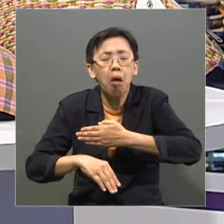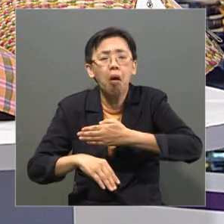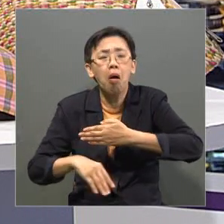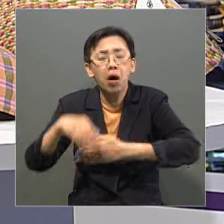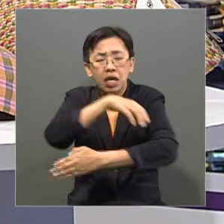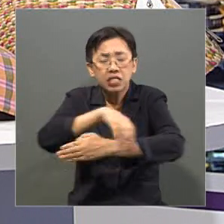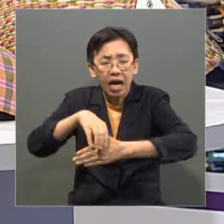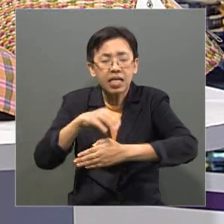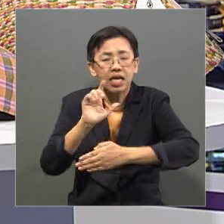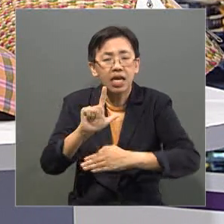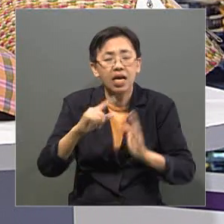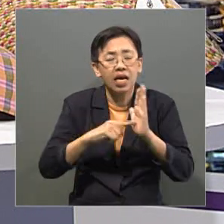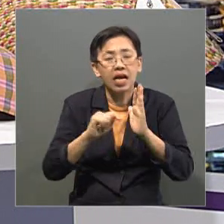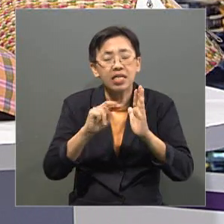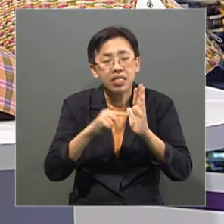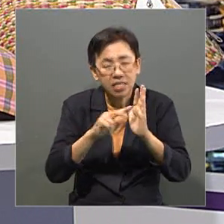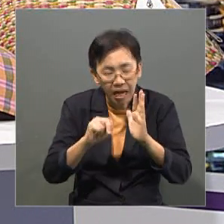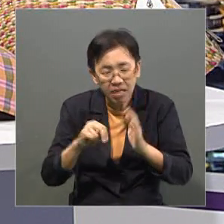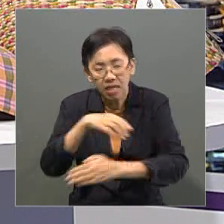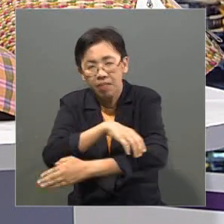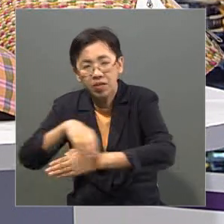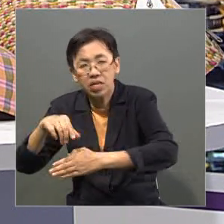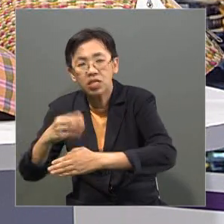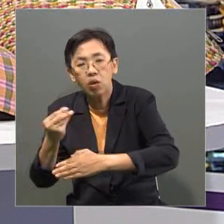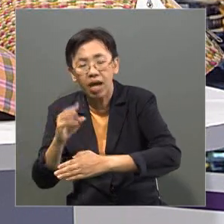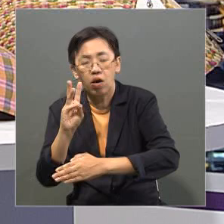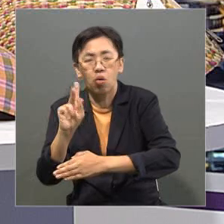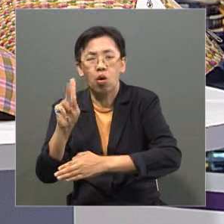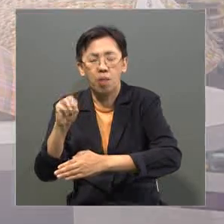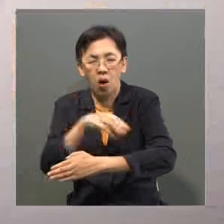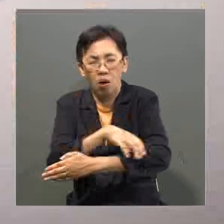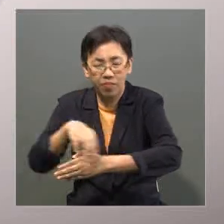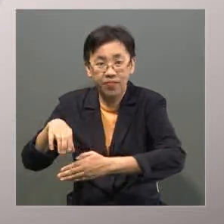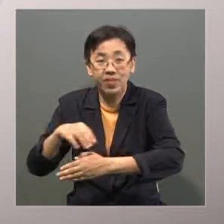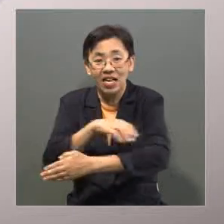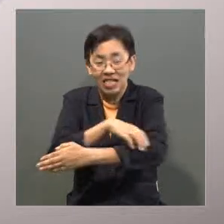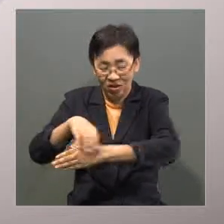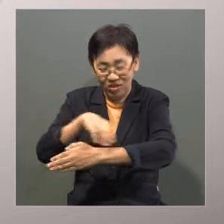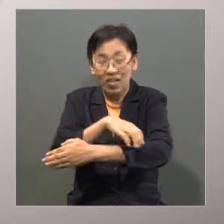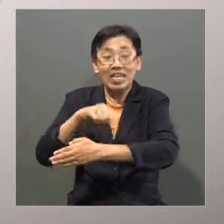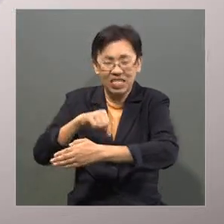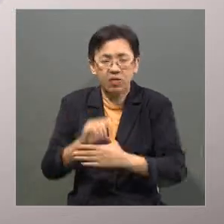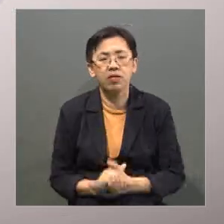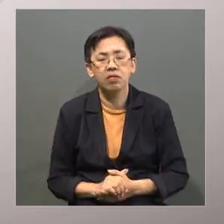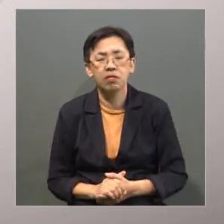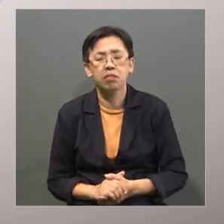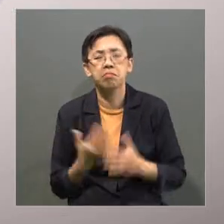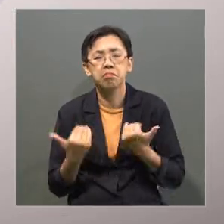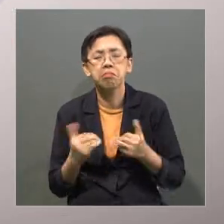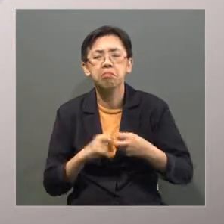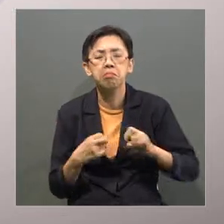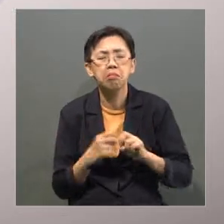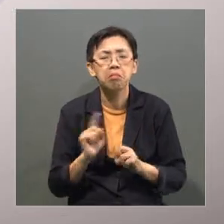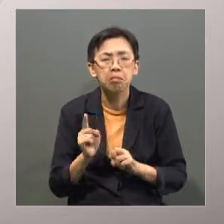กลันตันถึงสถานีสวนหลวงร 9นะครับระยะทางเนี่ยประมาณ 6กม 2ระหว่าง2สถานีนี้นะครับเบื้องต้นเนี่ยครับพบ